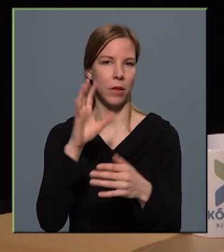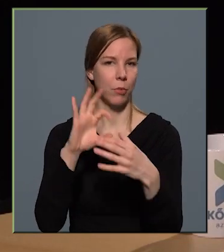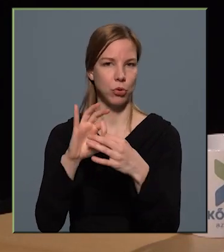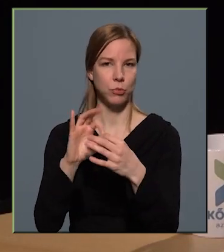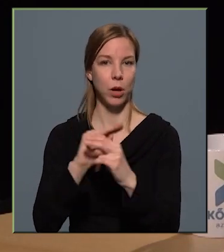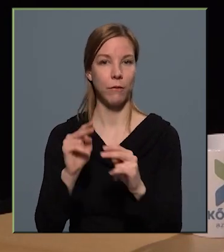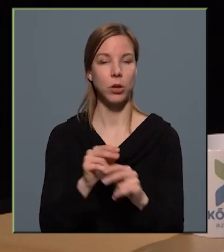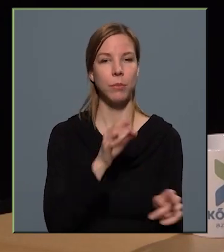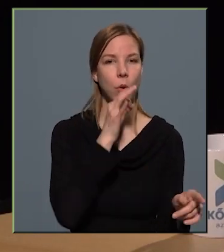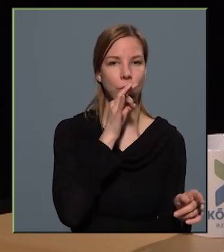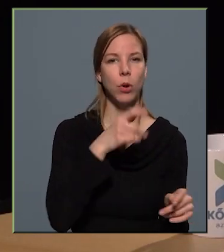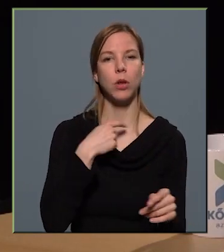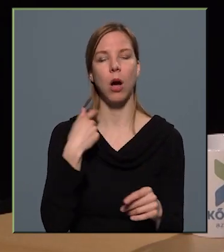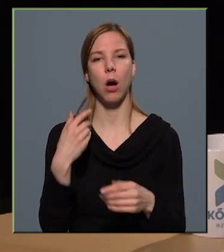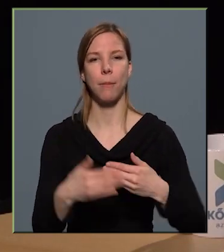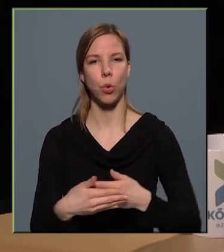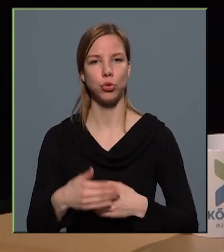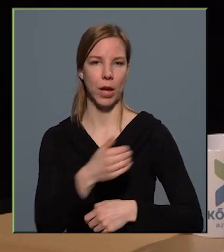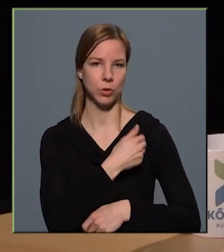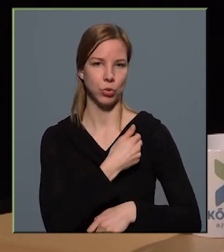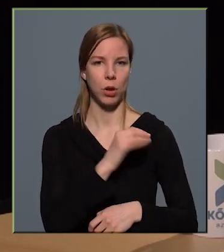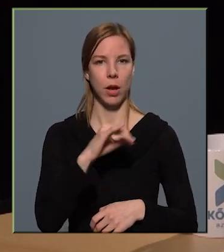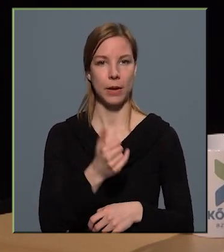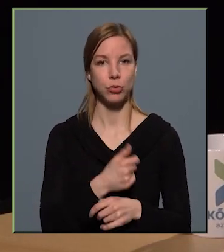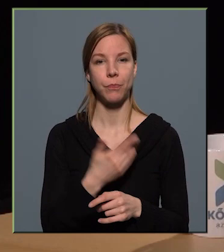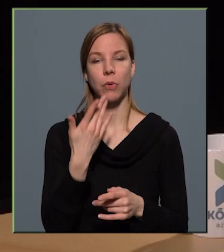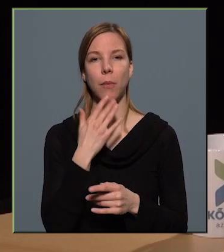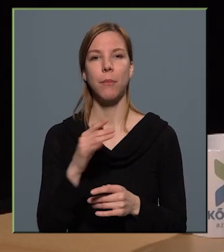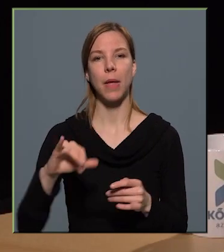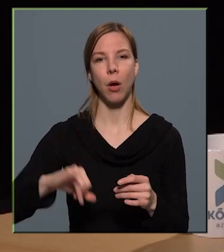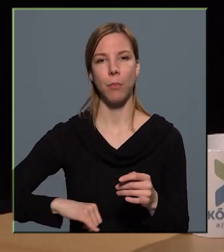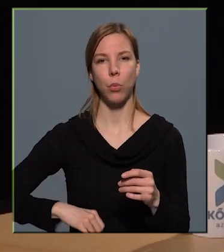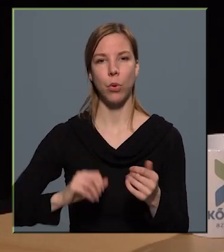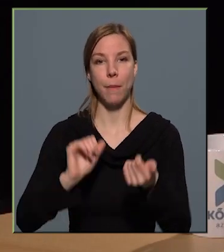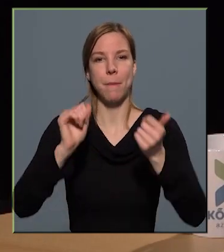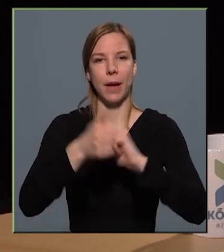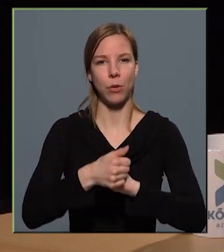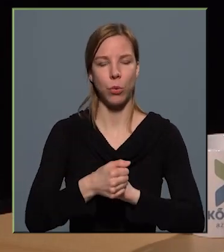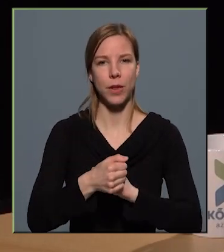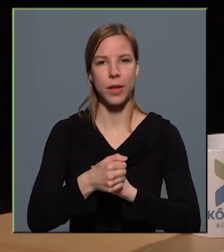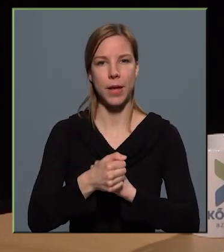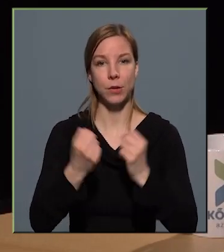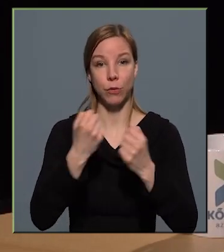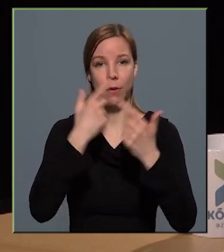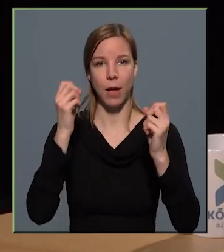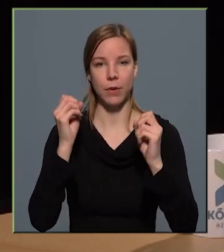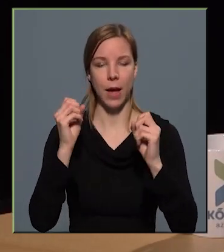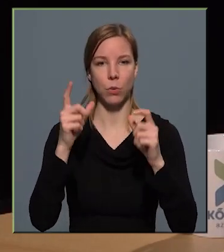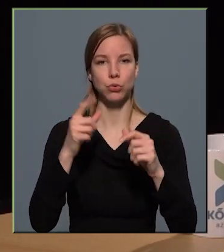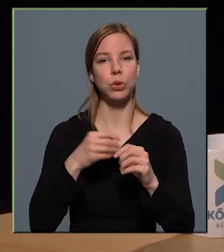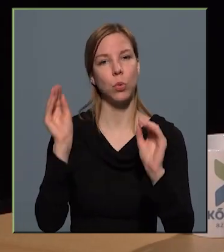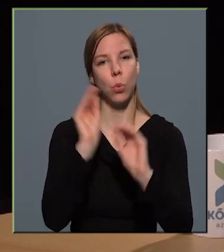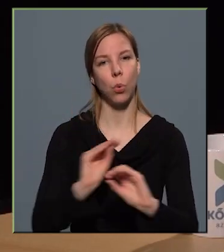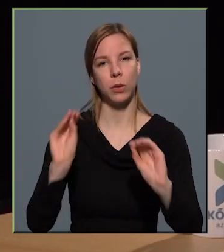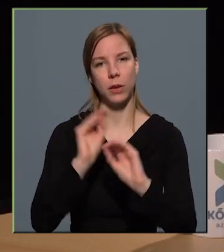az óvodákat, bölcsödéket, iskolákat is, hiszen a bűn megelőzési, felvilágosító, oktatási